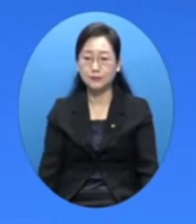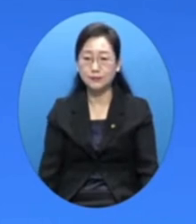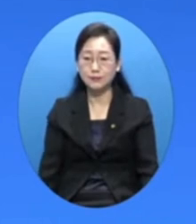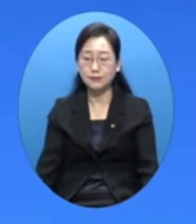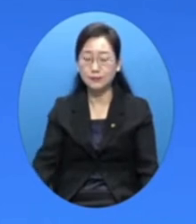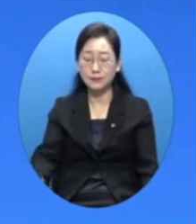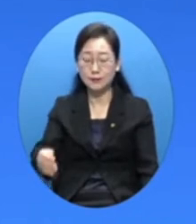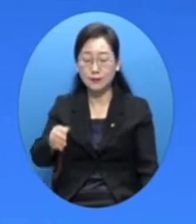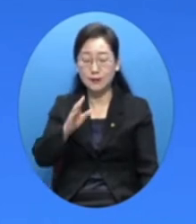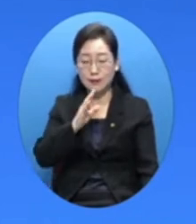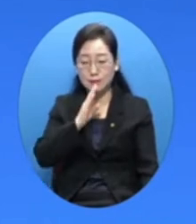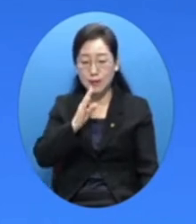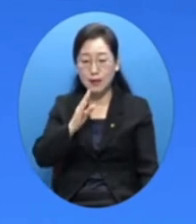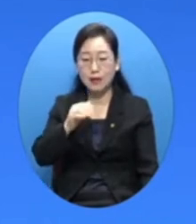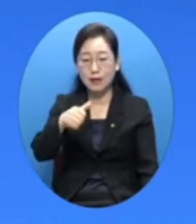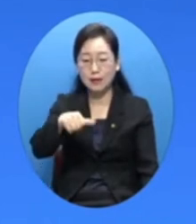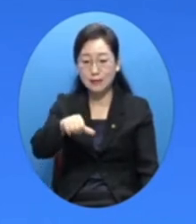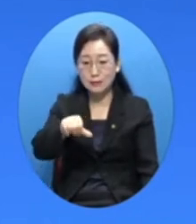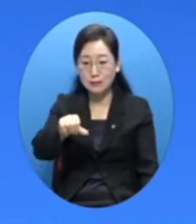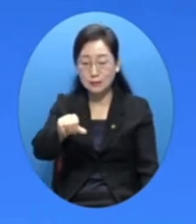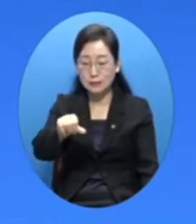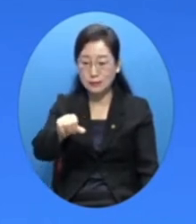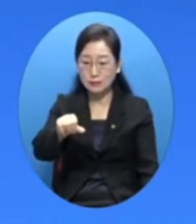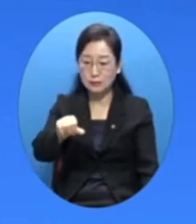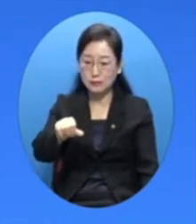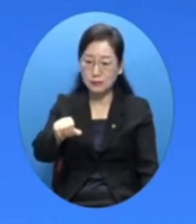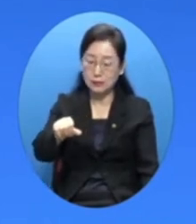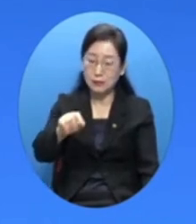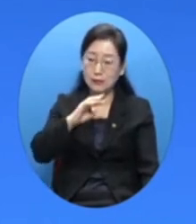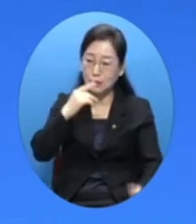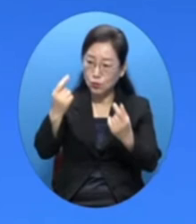자기 아들 같은 아이만 봐도 눈물이 나고